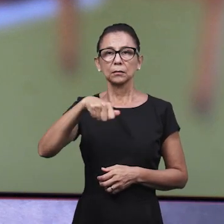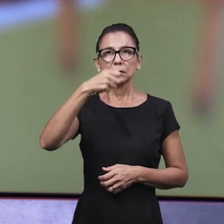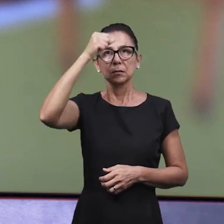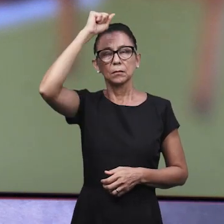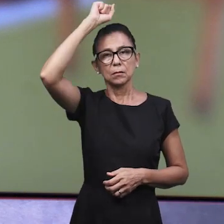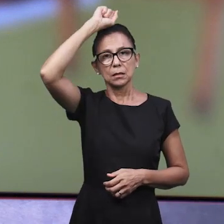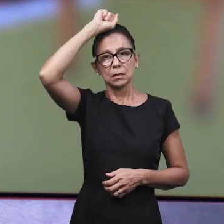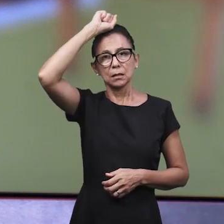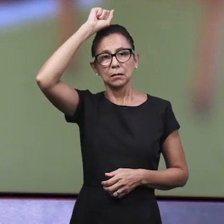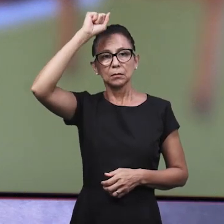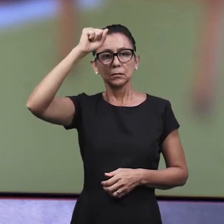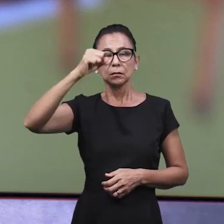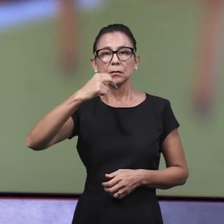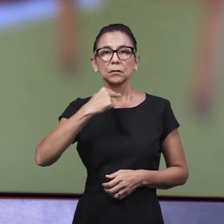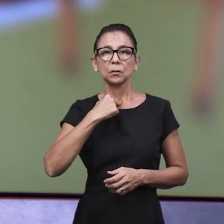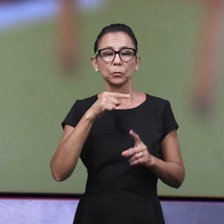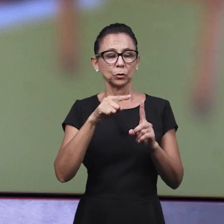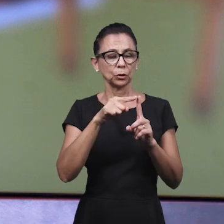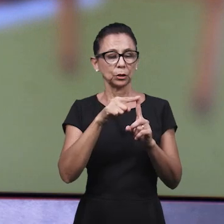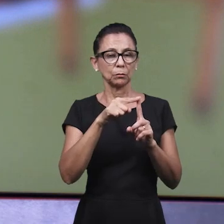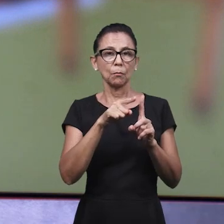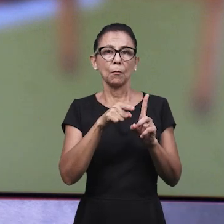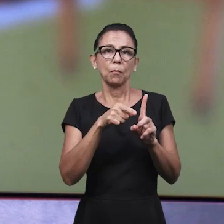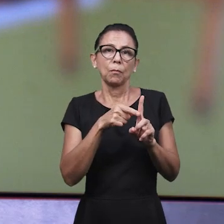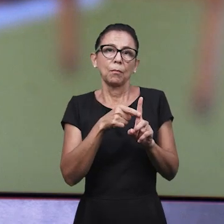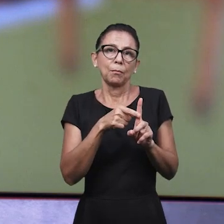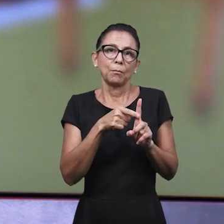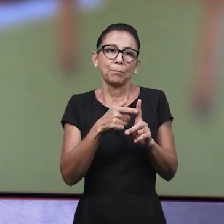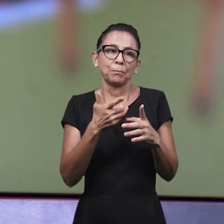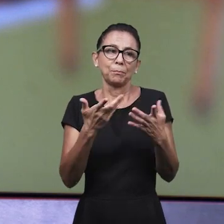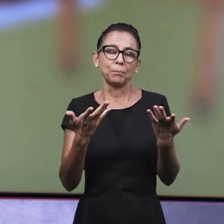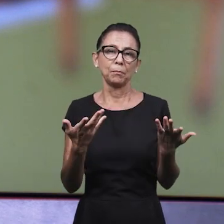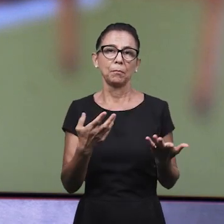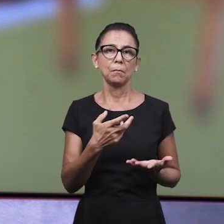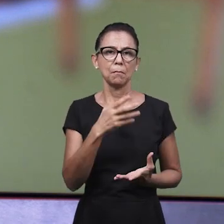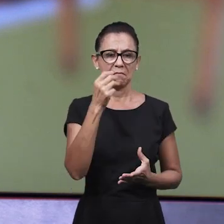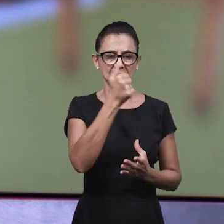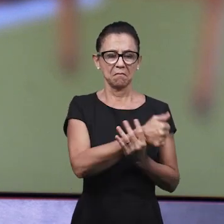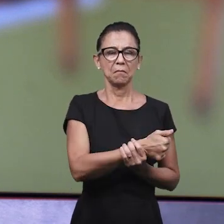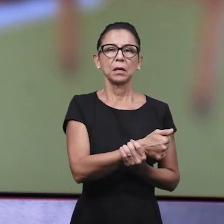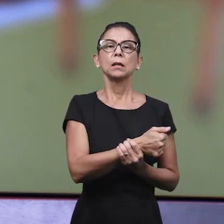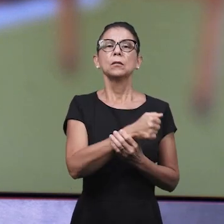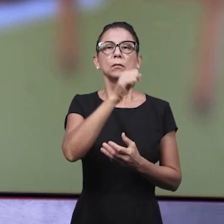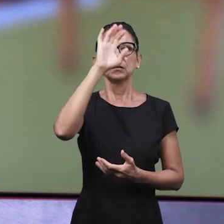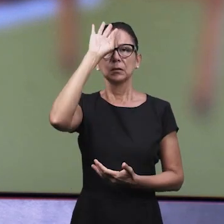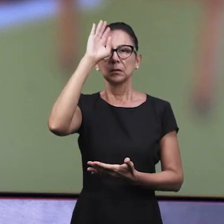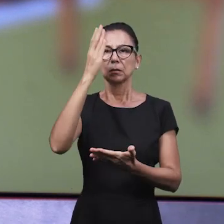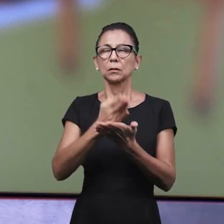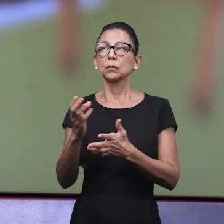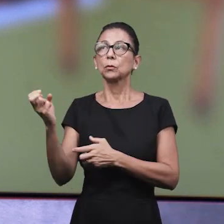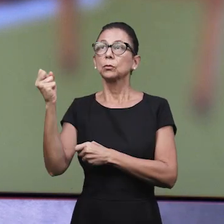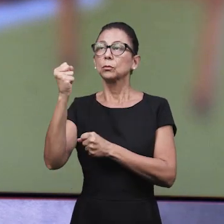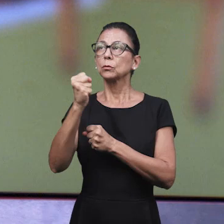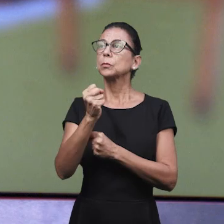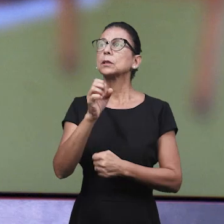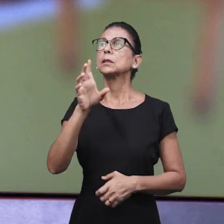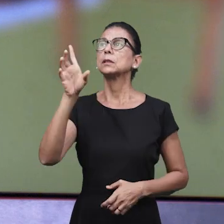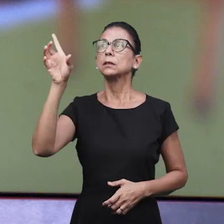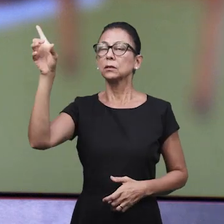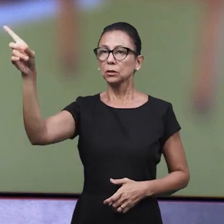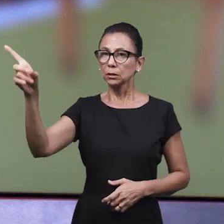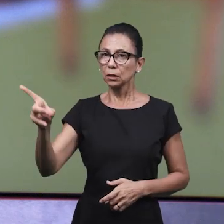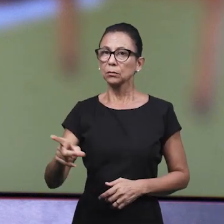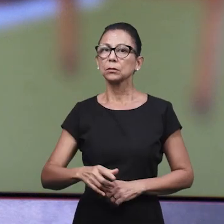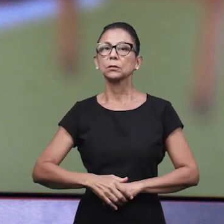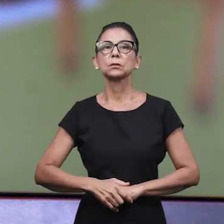devant toutes ces difficultés, Abraham, il a cru que Dieu était puissant pour réaliser un